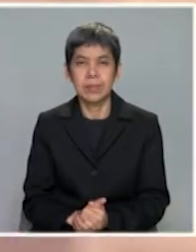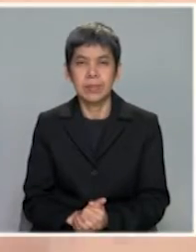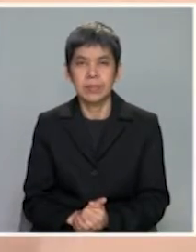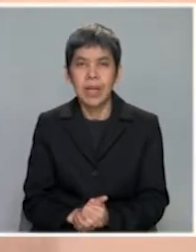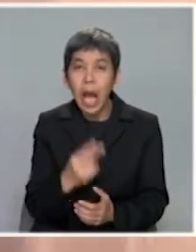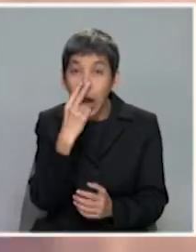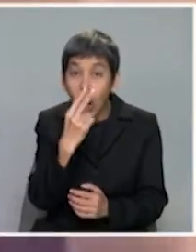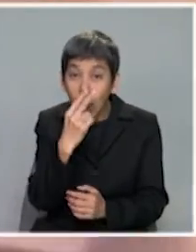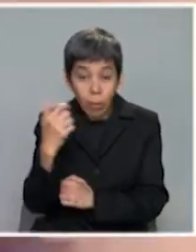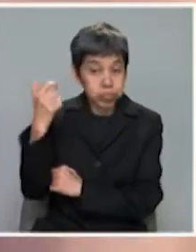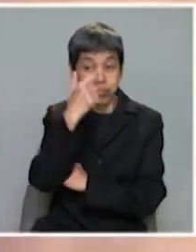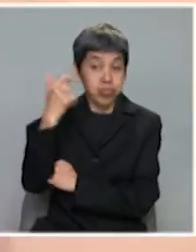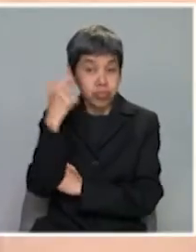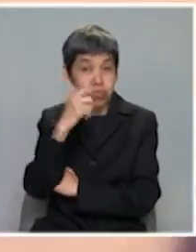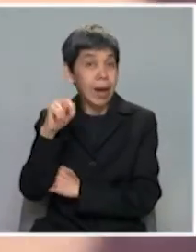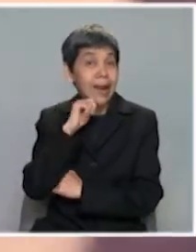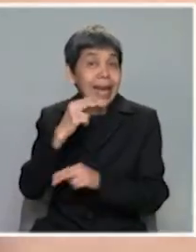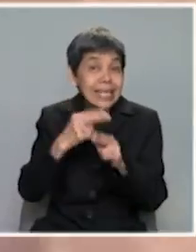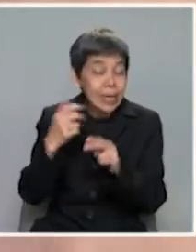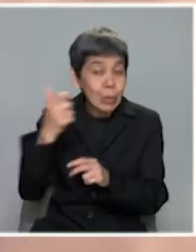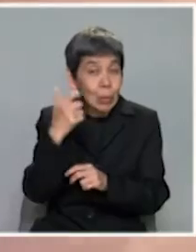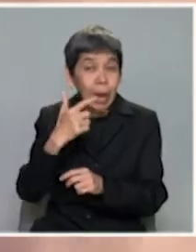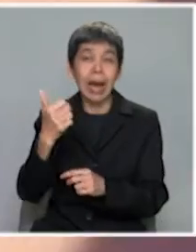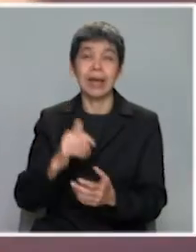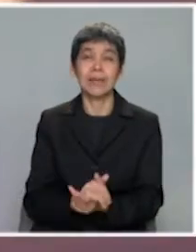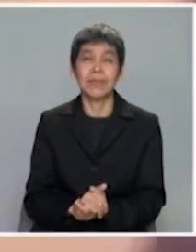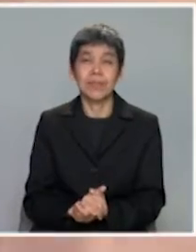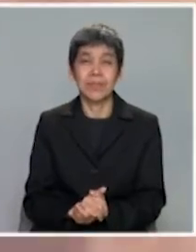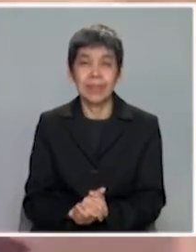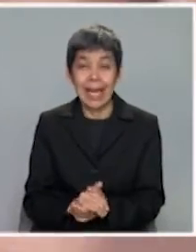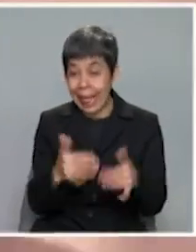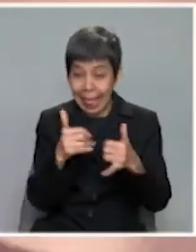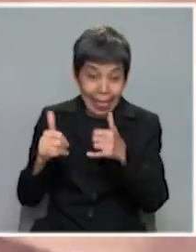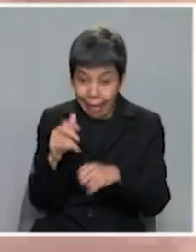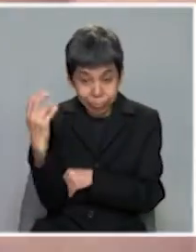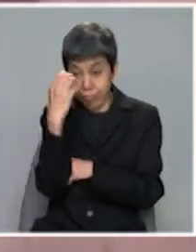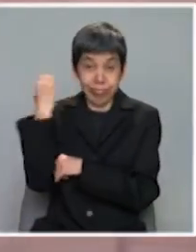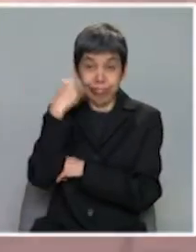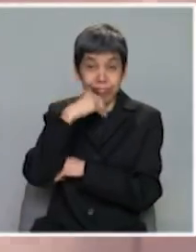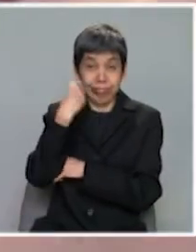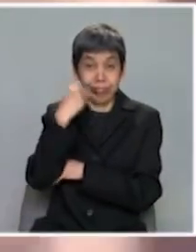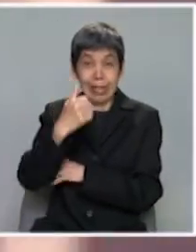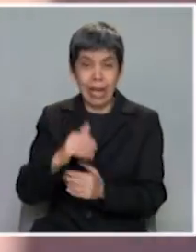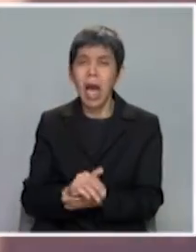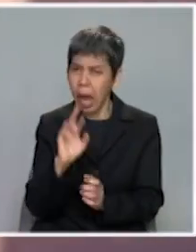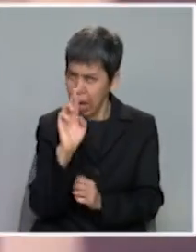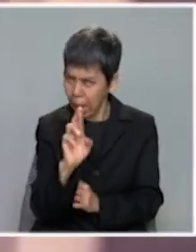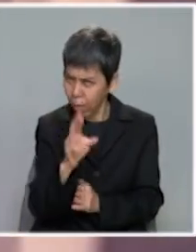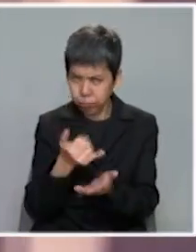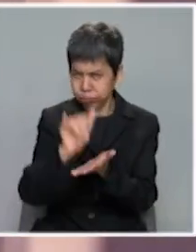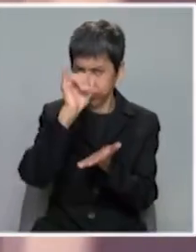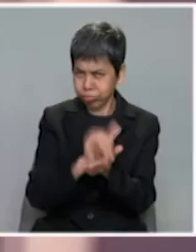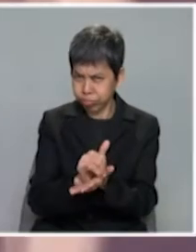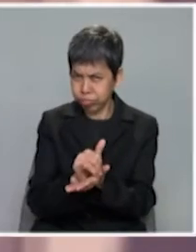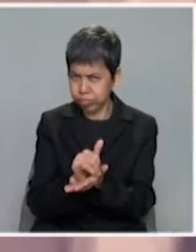ดูสิฮะงูตัวนี้มันเชื่องเชื่องเล่นกับมันได้ทุกวันแต่ระวังลื่นล้